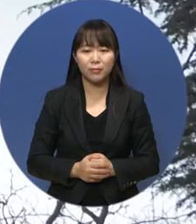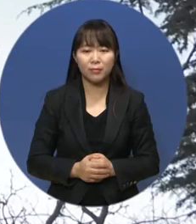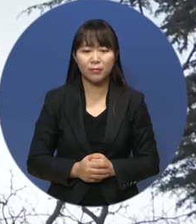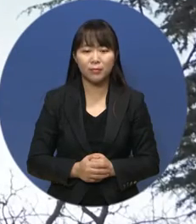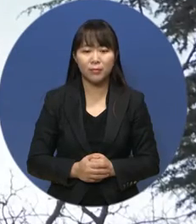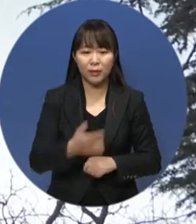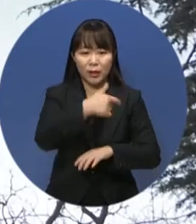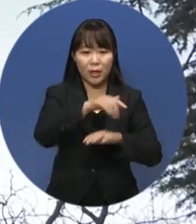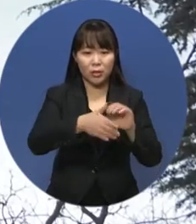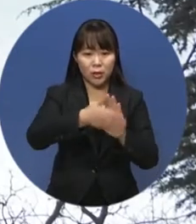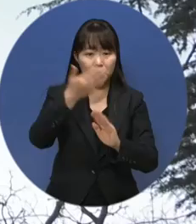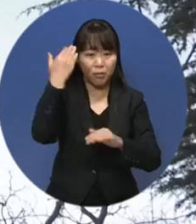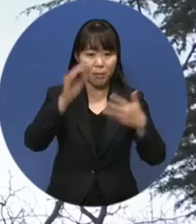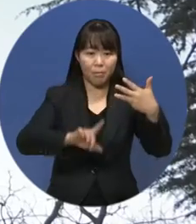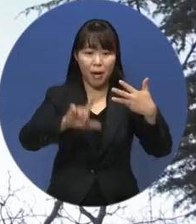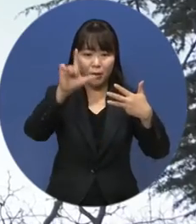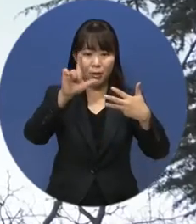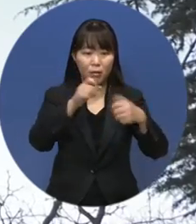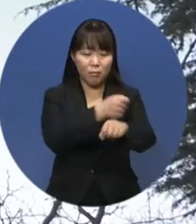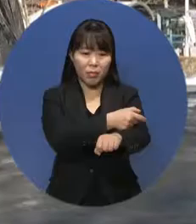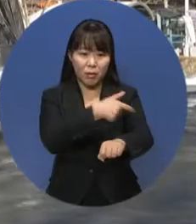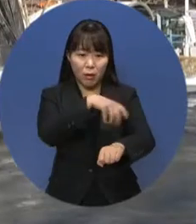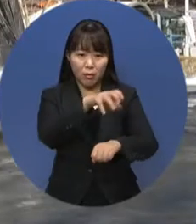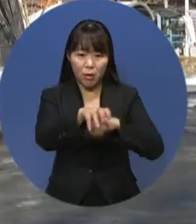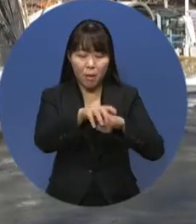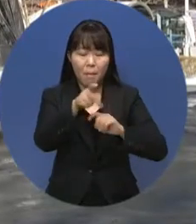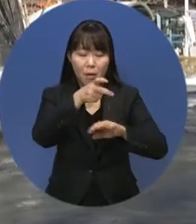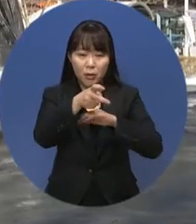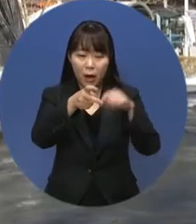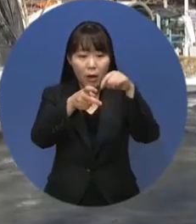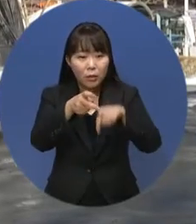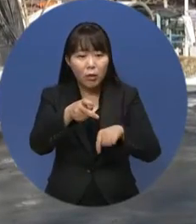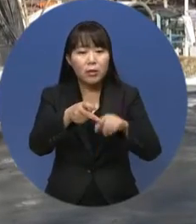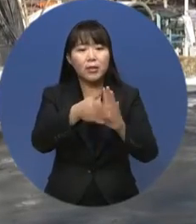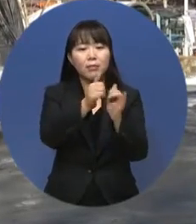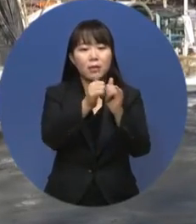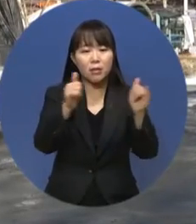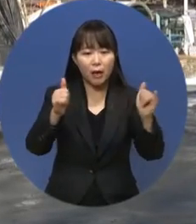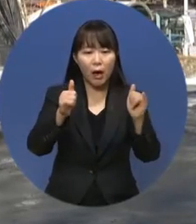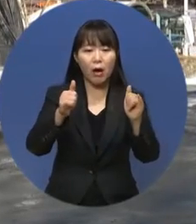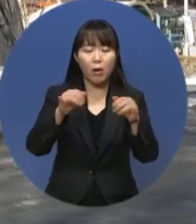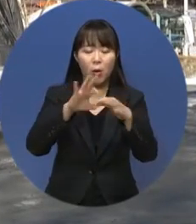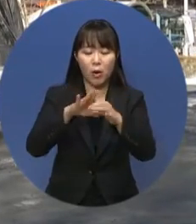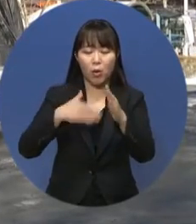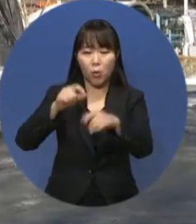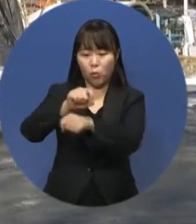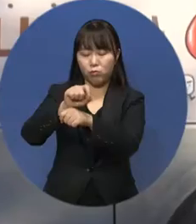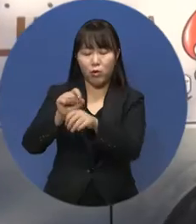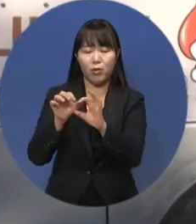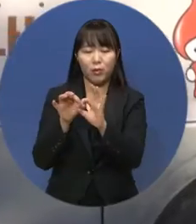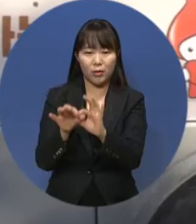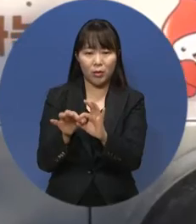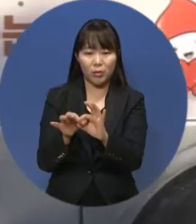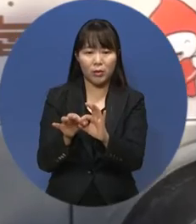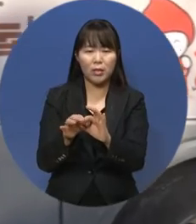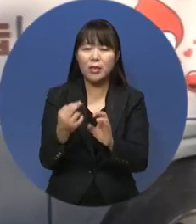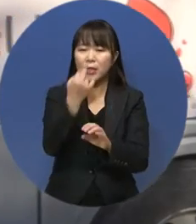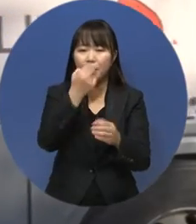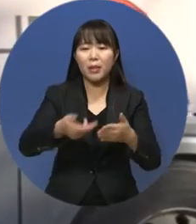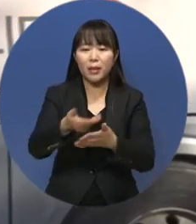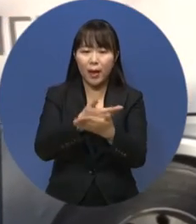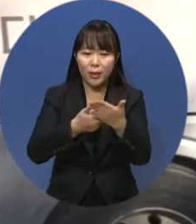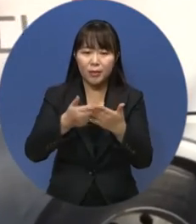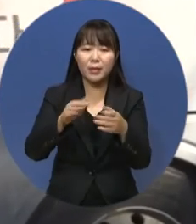대전시는 지난 팔에 혈액 온 헌혈 버스에서 시민과 대전시 소속 공무원을 대상으로 생명나눔